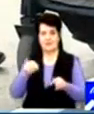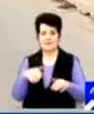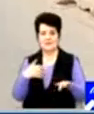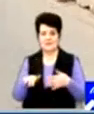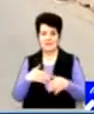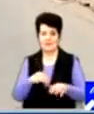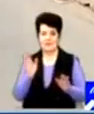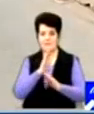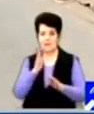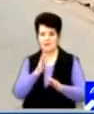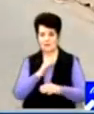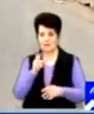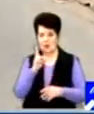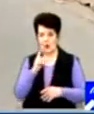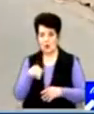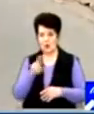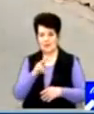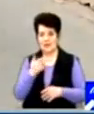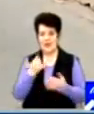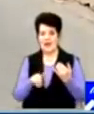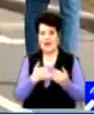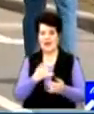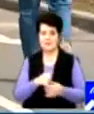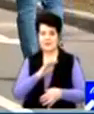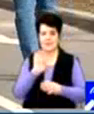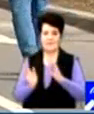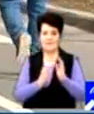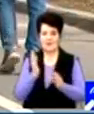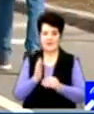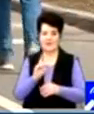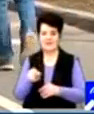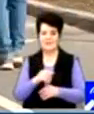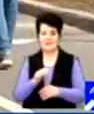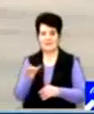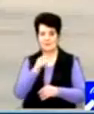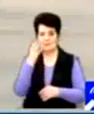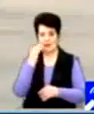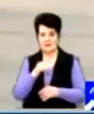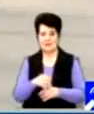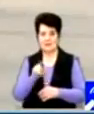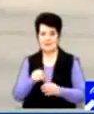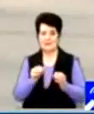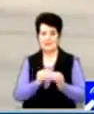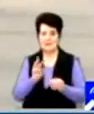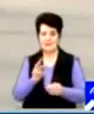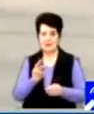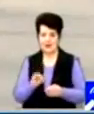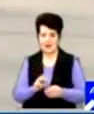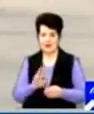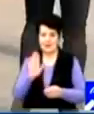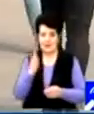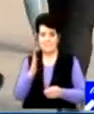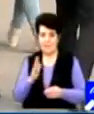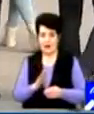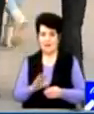asemenea, meteorologii au emis cod galben de vânt pe întreg teritoriul Republicii Moldova. Atenționarea va intra în vigoare din 10 martie. De marți, mercurul